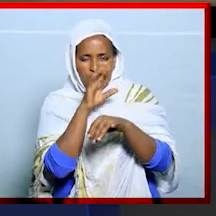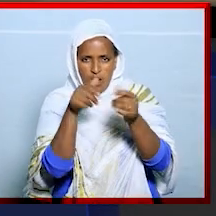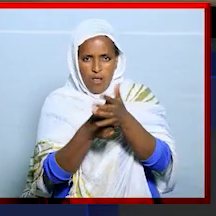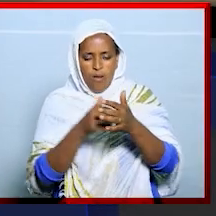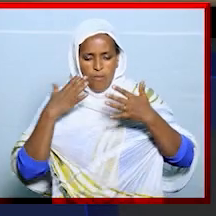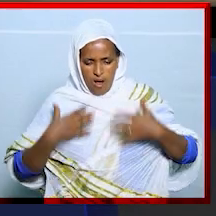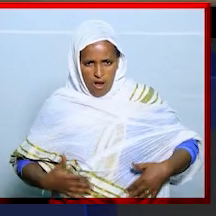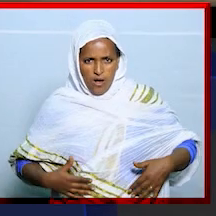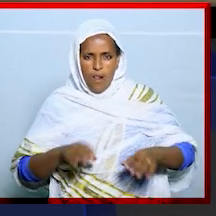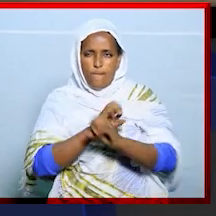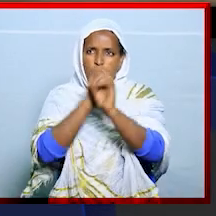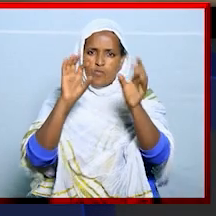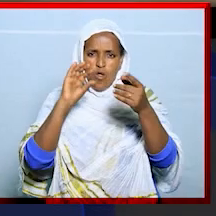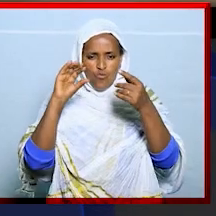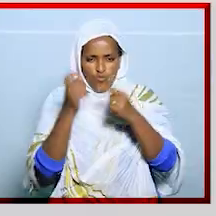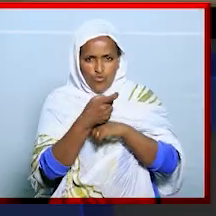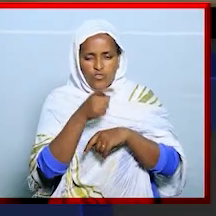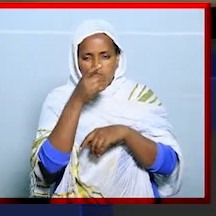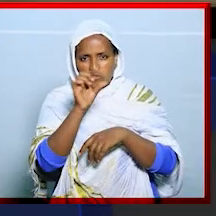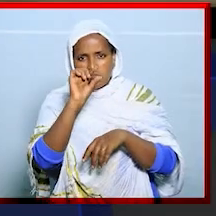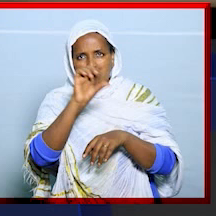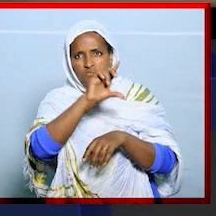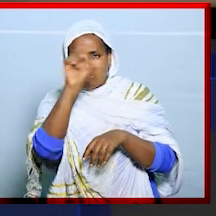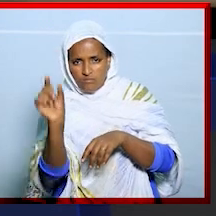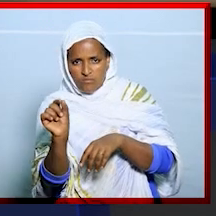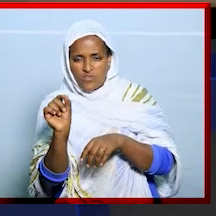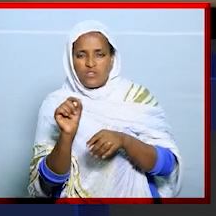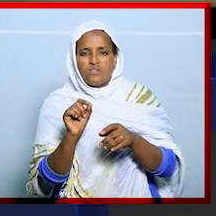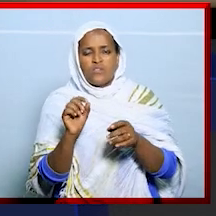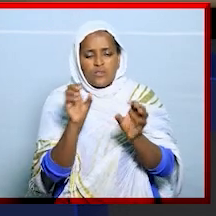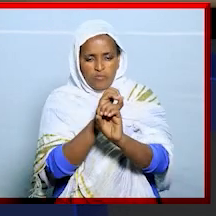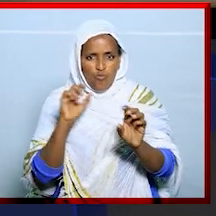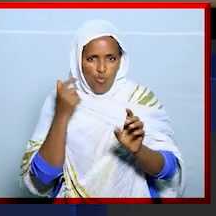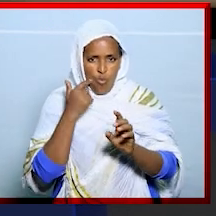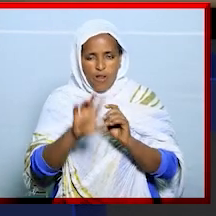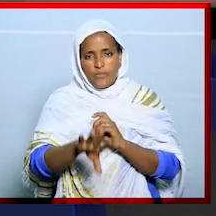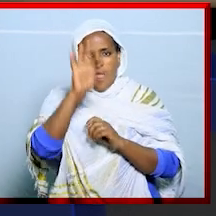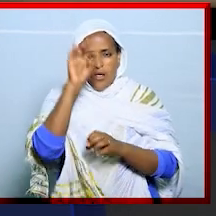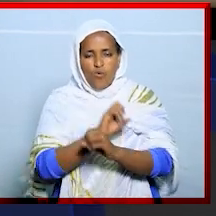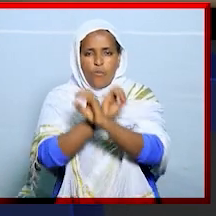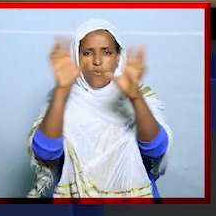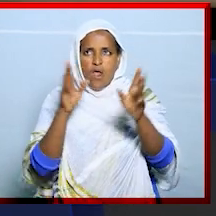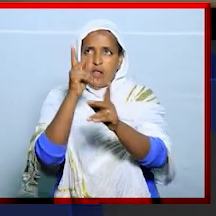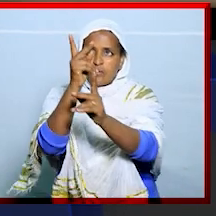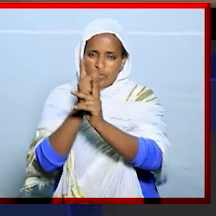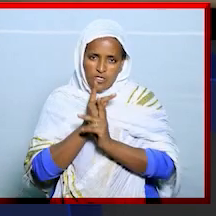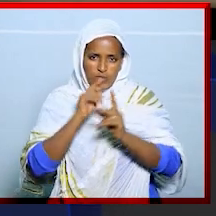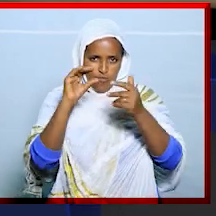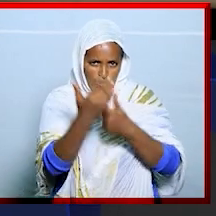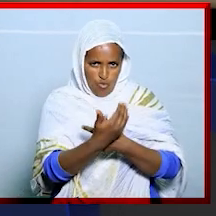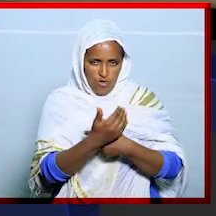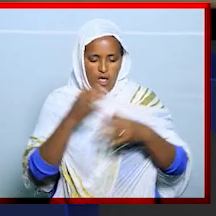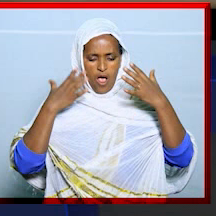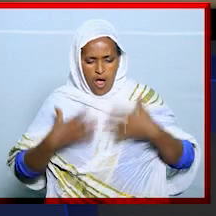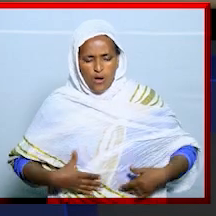የምትነጻጸር አይደለችም በአካሏም ሆነ በብርሃኗ። ሆኖም ግን ጨረቃ ምንም እንኳ የምታገኘው ብርሃን የተውሶም